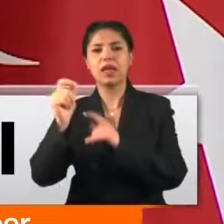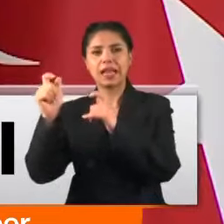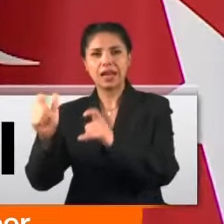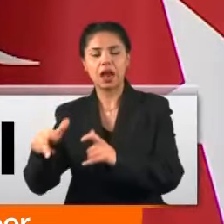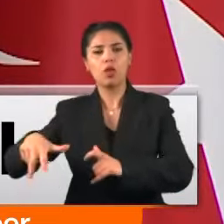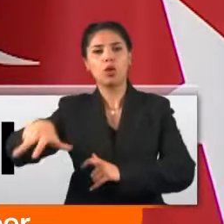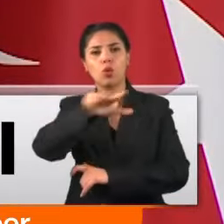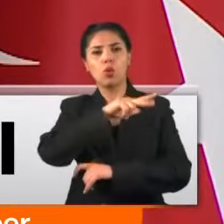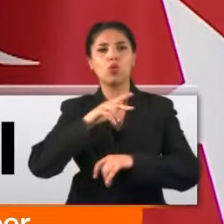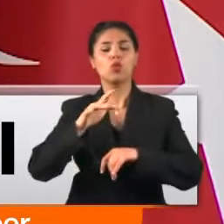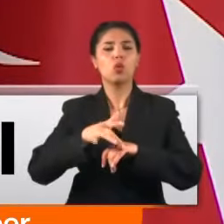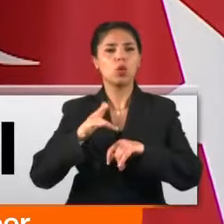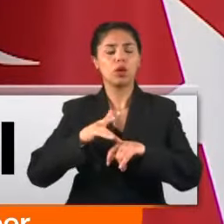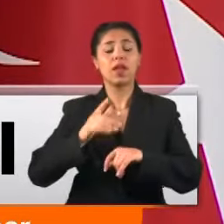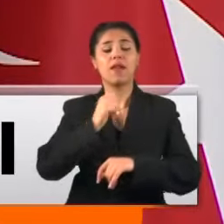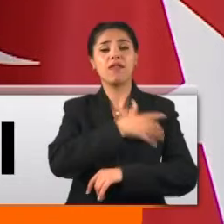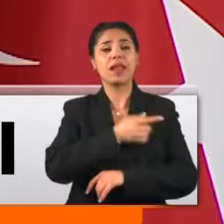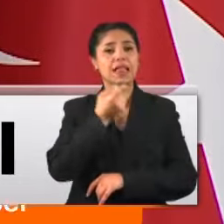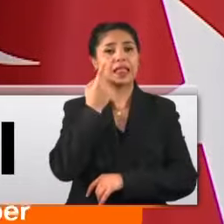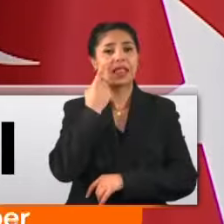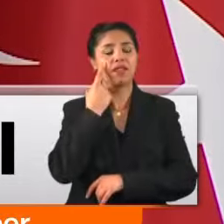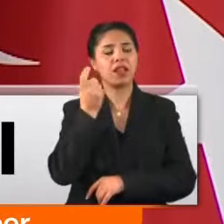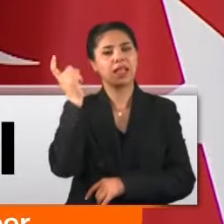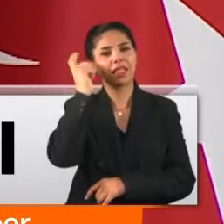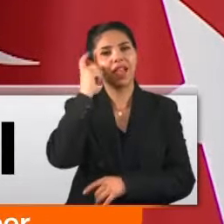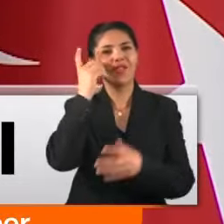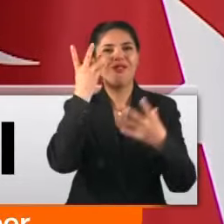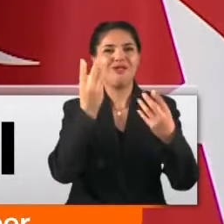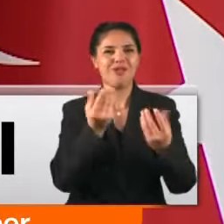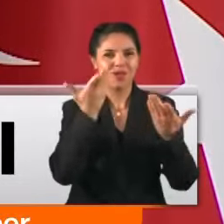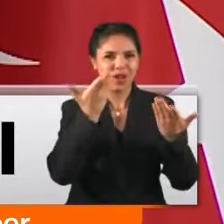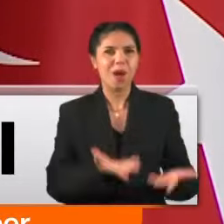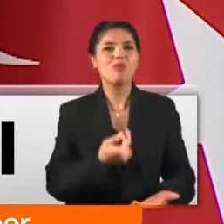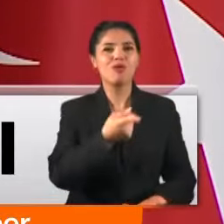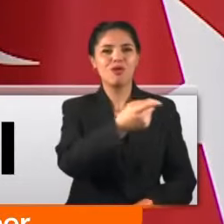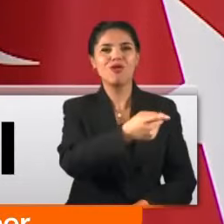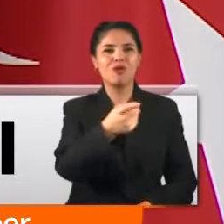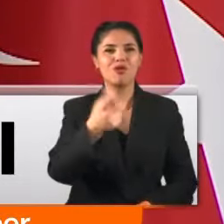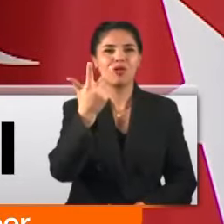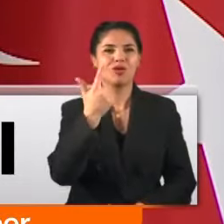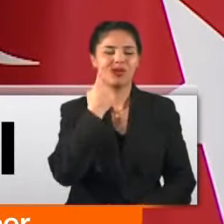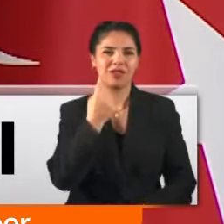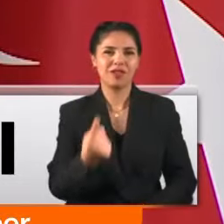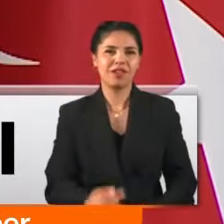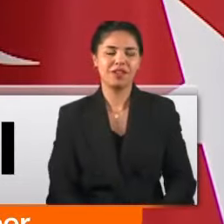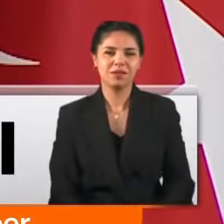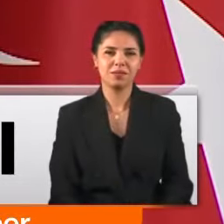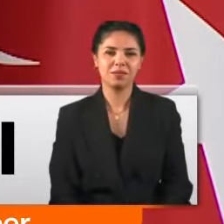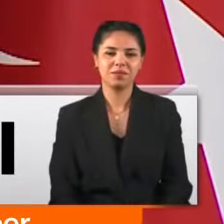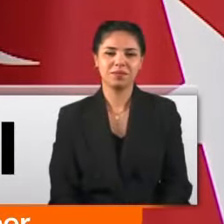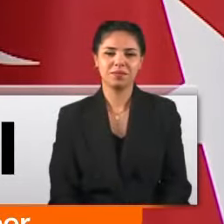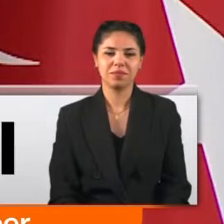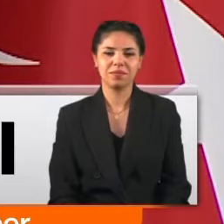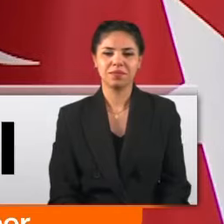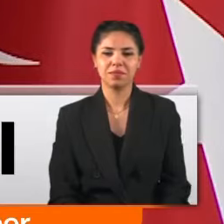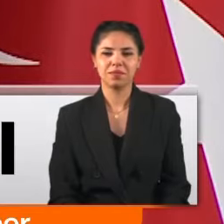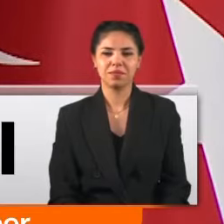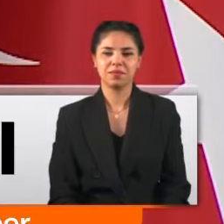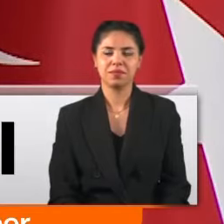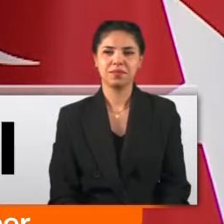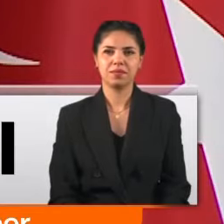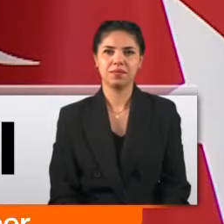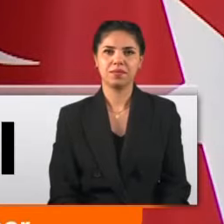ülke Filistin'le devlet ilişkisi tıpkı Türkiye'nin yaptığı gibi kurabilir. Mevcut devam eden işgal var. Bu işgal şartlarının